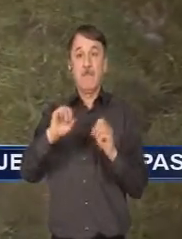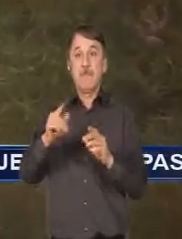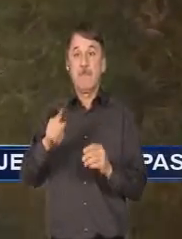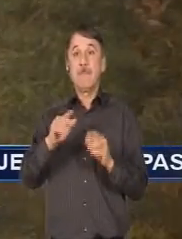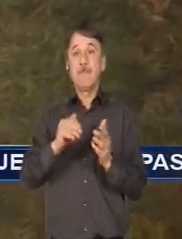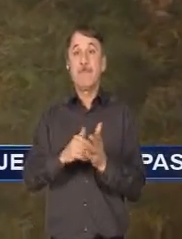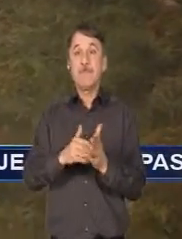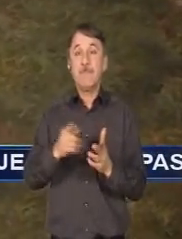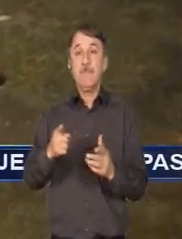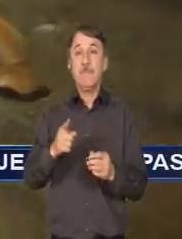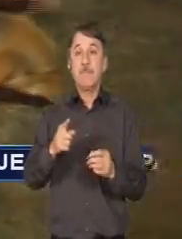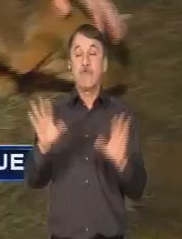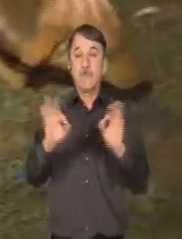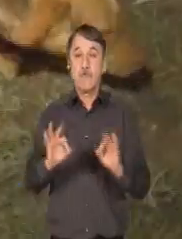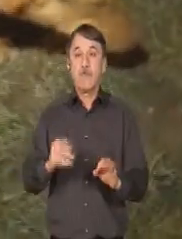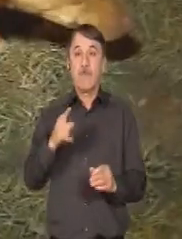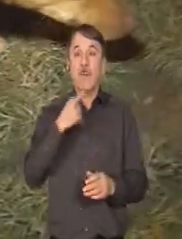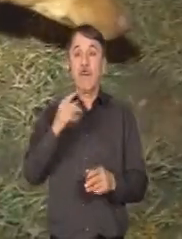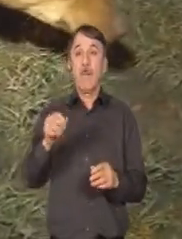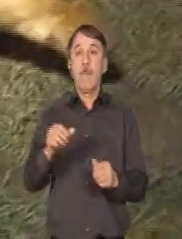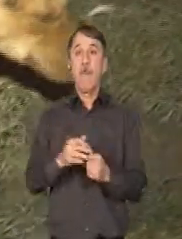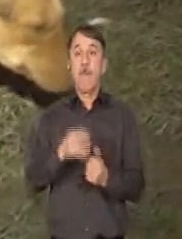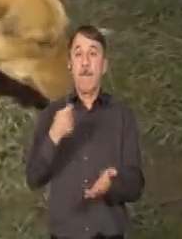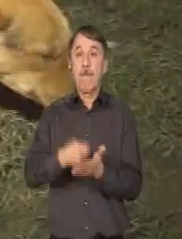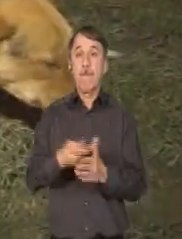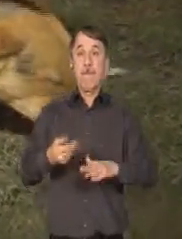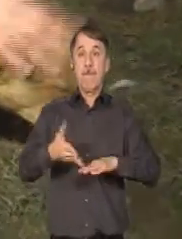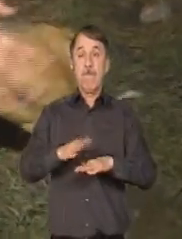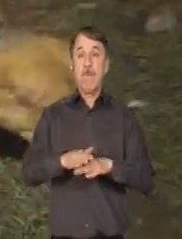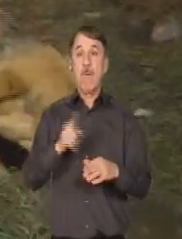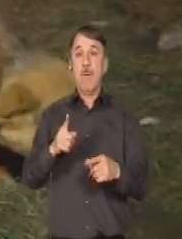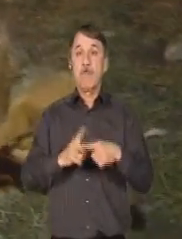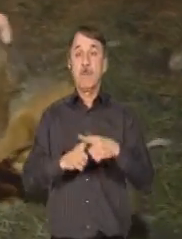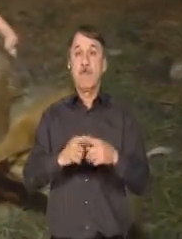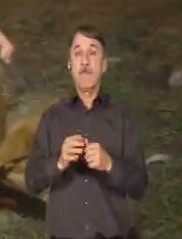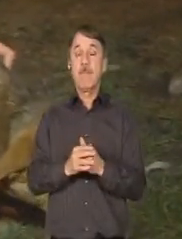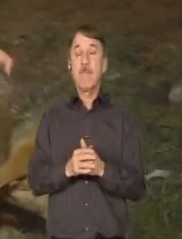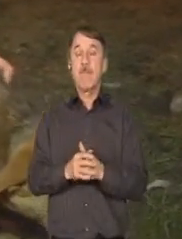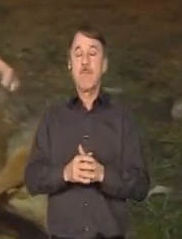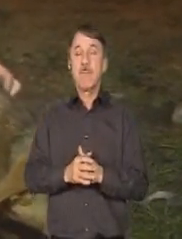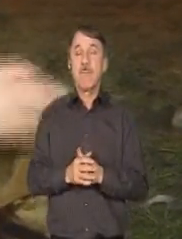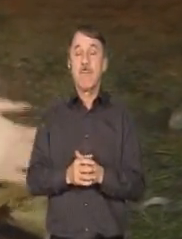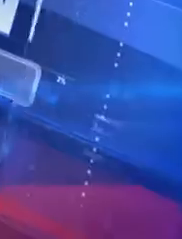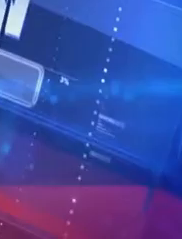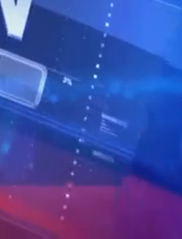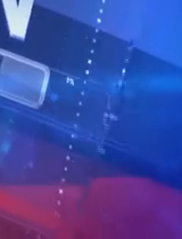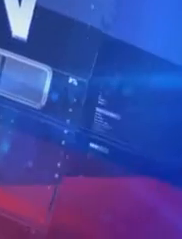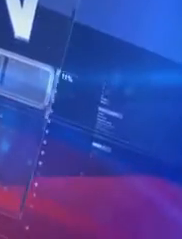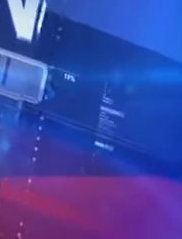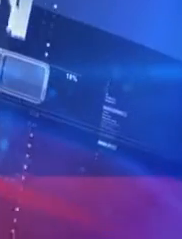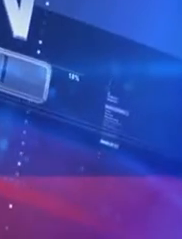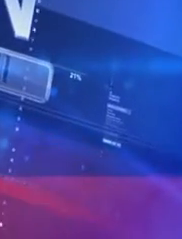CNR metodu koja predstavlja humano i jedino efikasno rešenje. Nije agresivan pas uopšte.